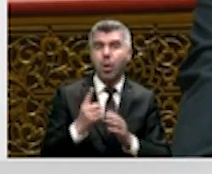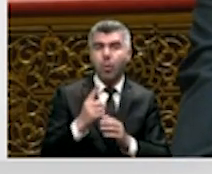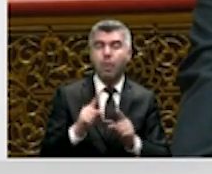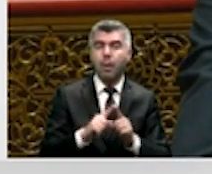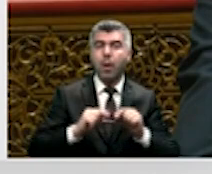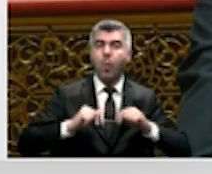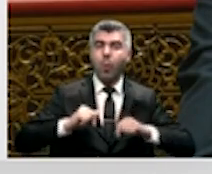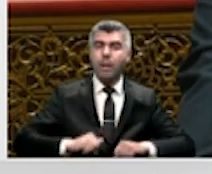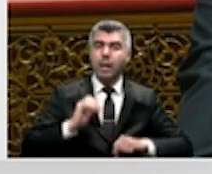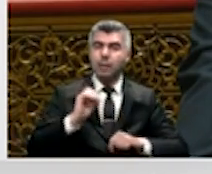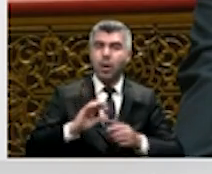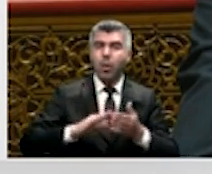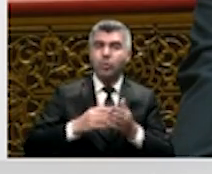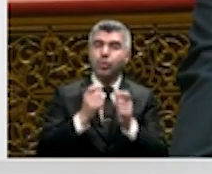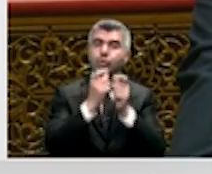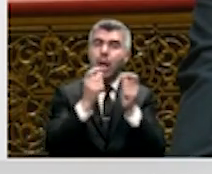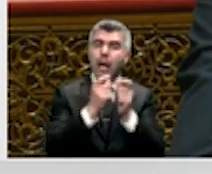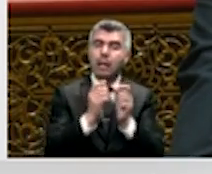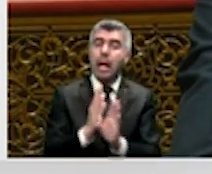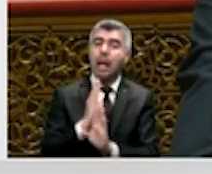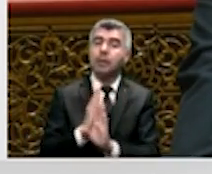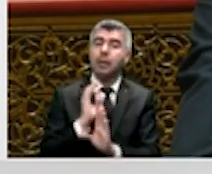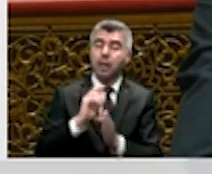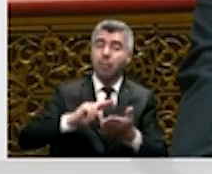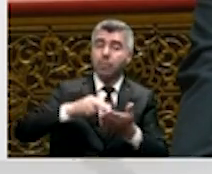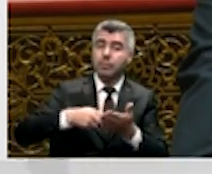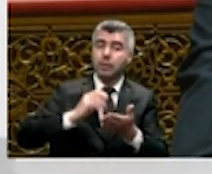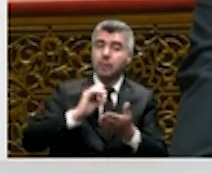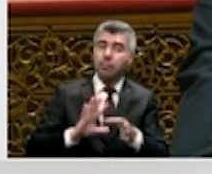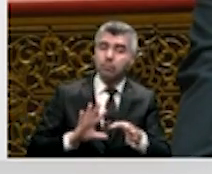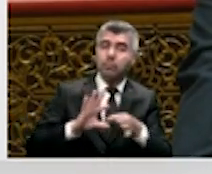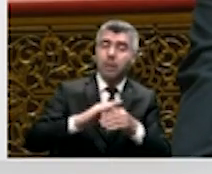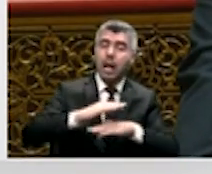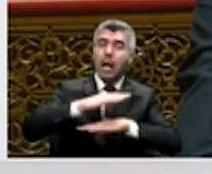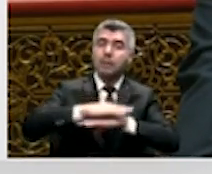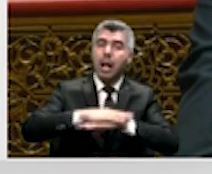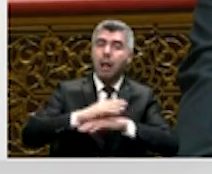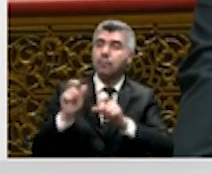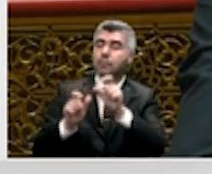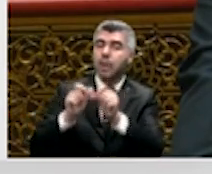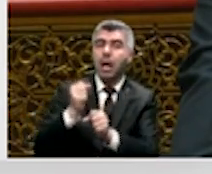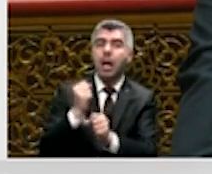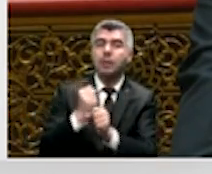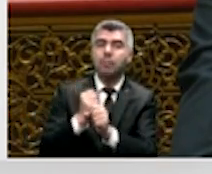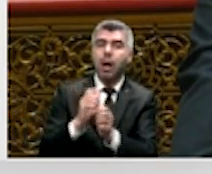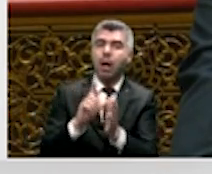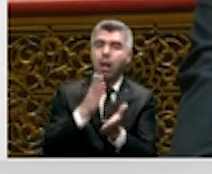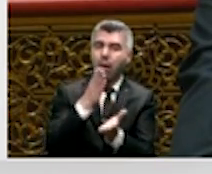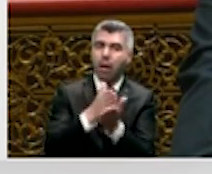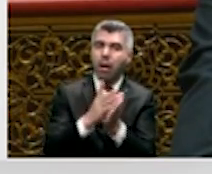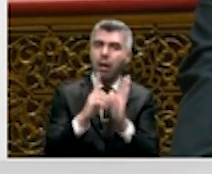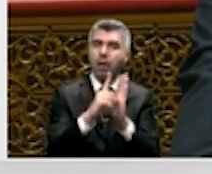التزام وزارتكم بحمل شركات المناولة التي تبرمون معها الصفقات على احترام كرامة مستخدميها وتمتيعهم بكافة الحقوق